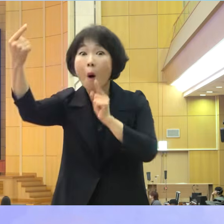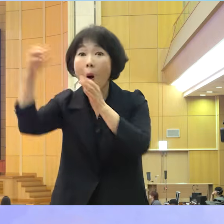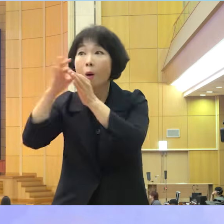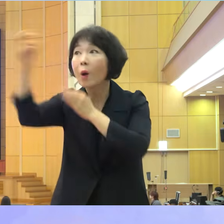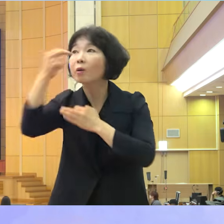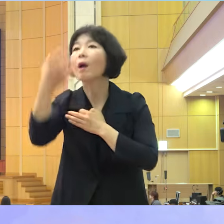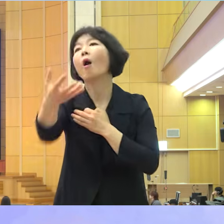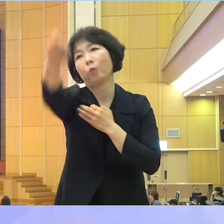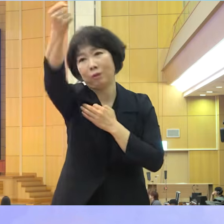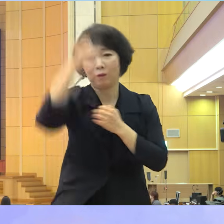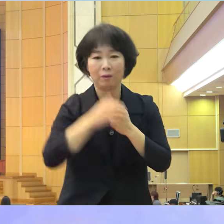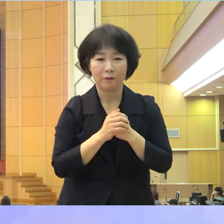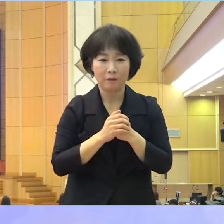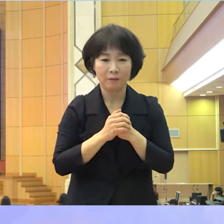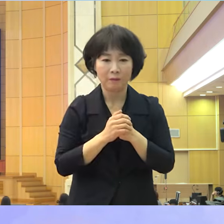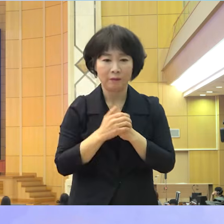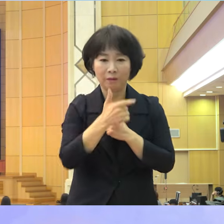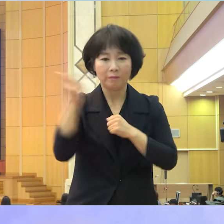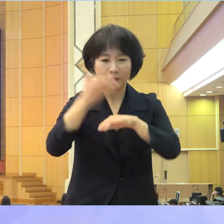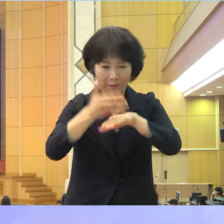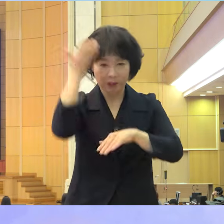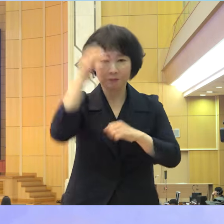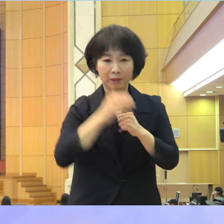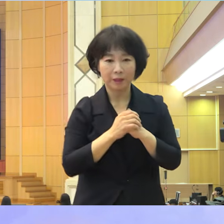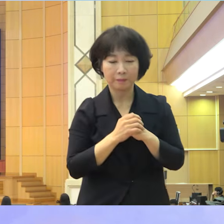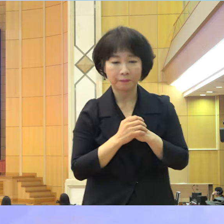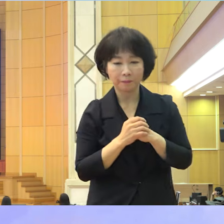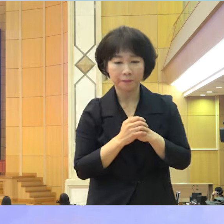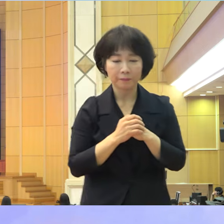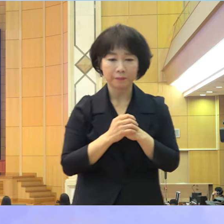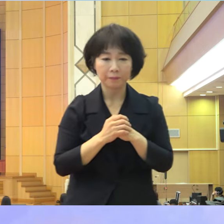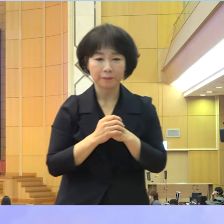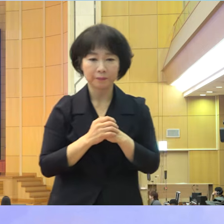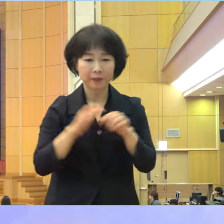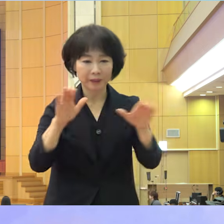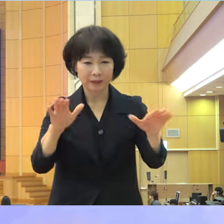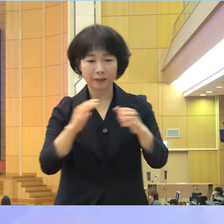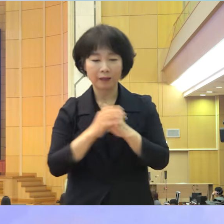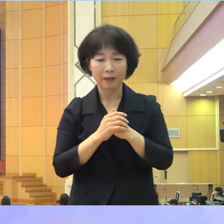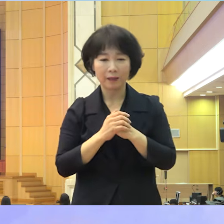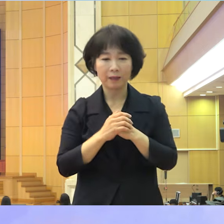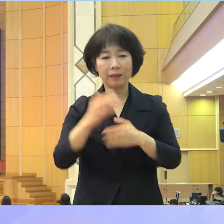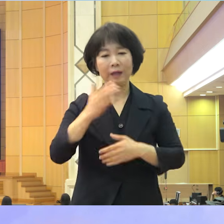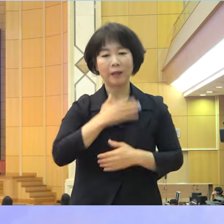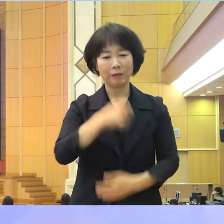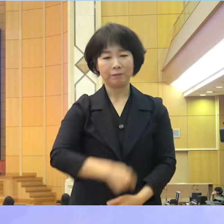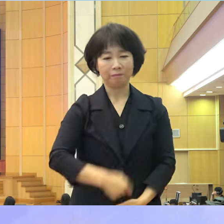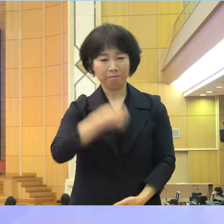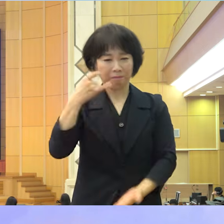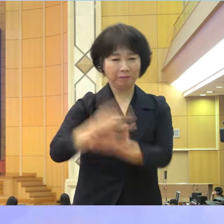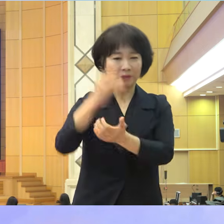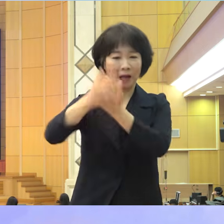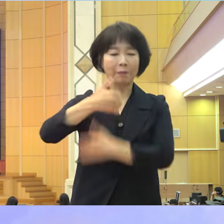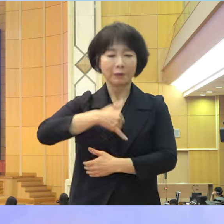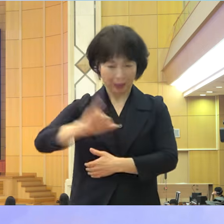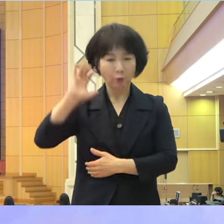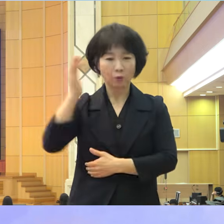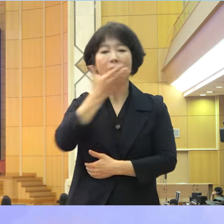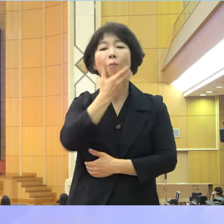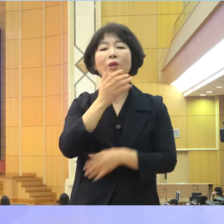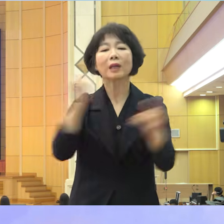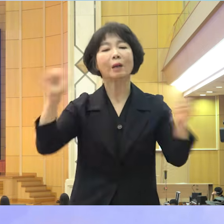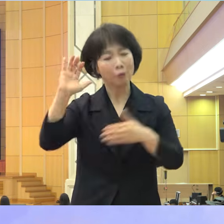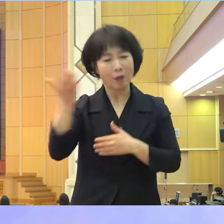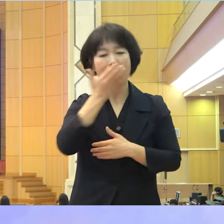있고 귀한 말씀을 주셨으니 감사합니다. 아버지 하나님, 이제 나는 의인이요 하나님 자녀요 복